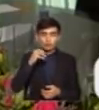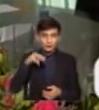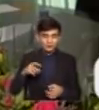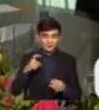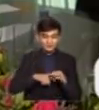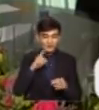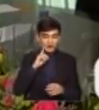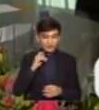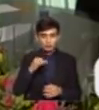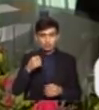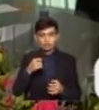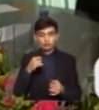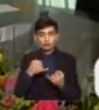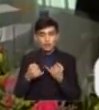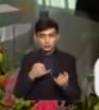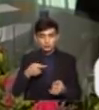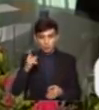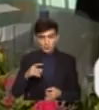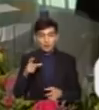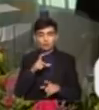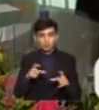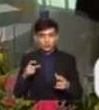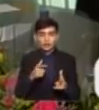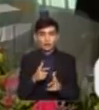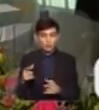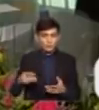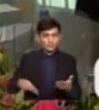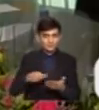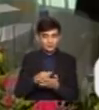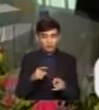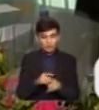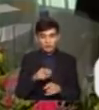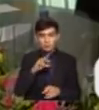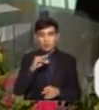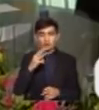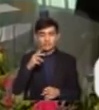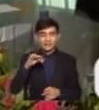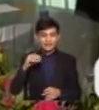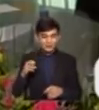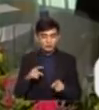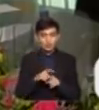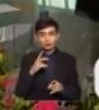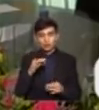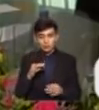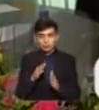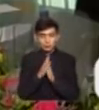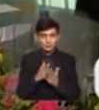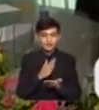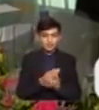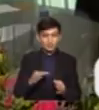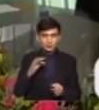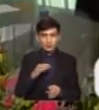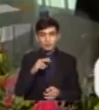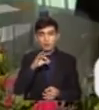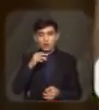получить желтые номера. Люди готовы оплатить пошлину, но они просят о том, чтобы эта